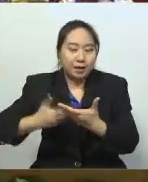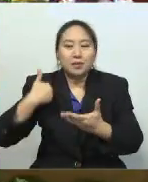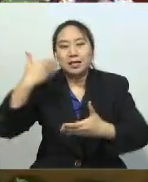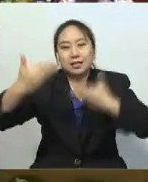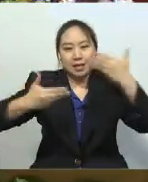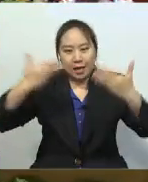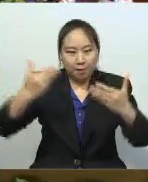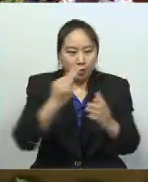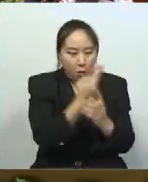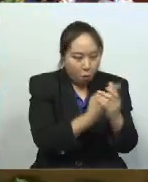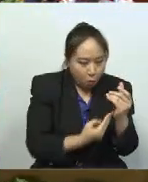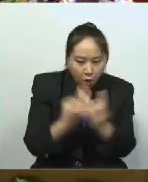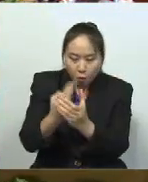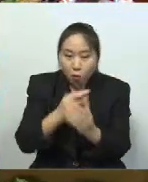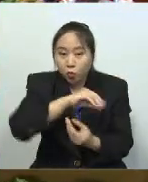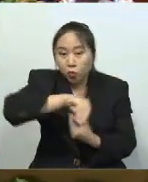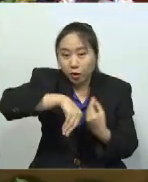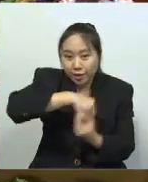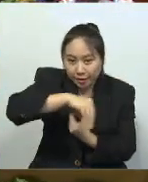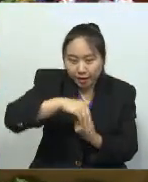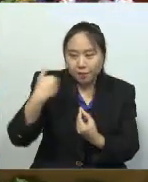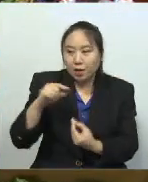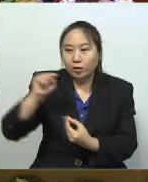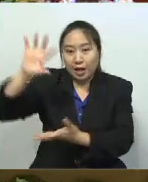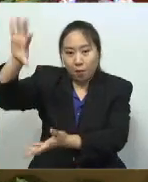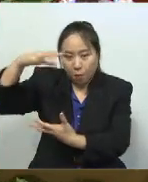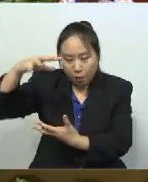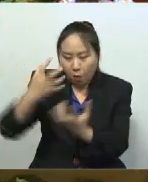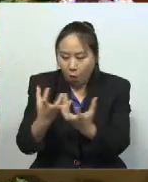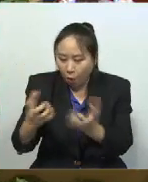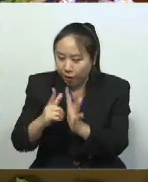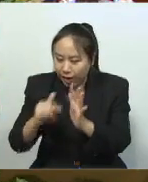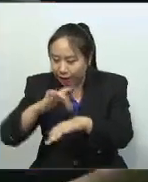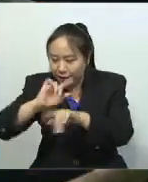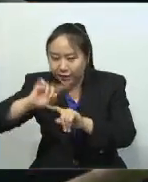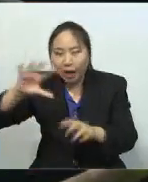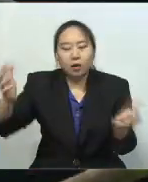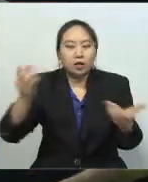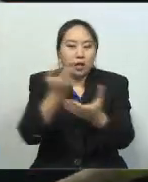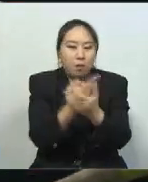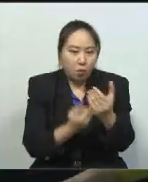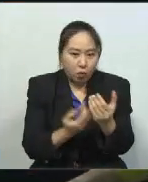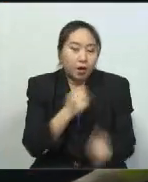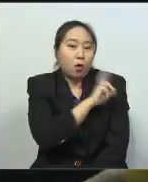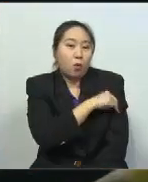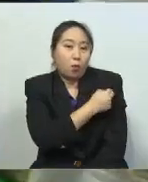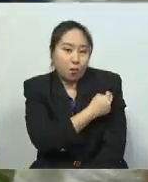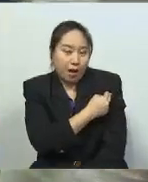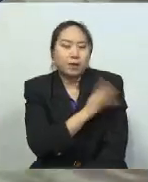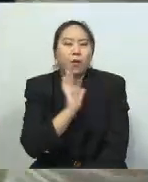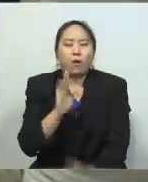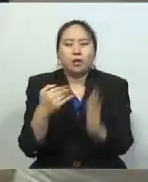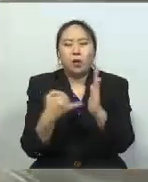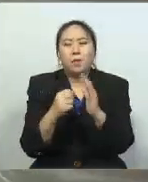จับคู่ธุรกิจกับผู้นำเข้าผลิตภัณฑ์ที่มีส่วนผสมจากสมุนไพรส่วนโรงพยาบาลเจ้าพระยาอภัยภูเบศจังหวัดปราจีนบุ